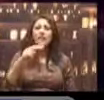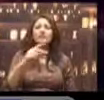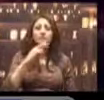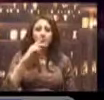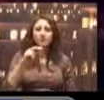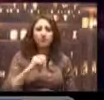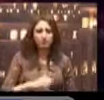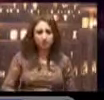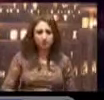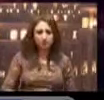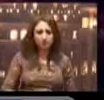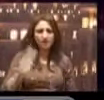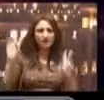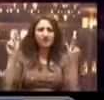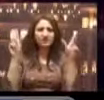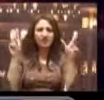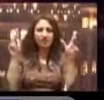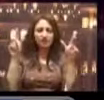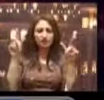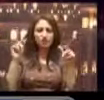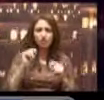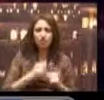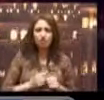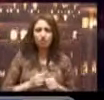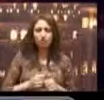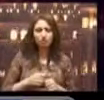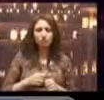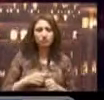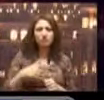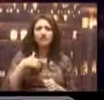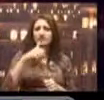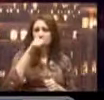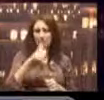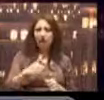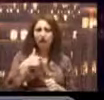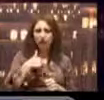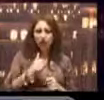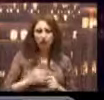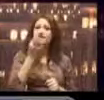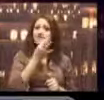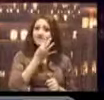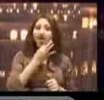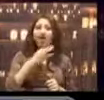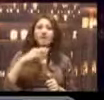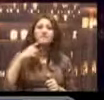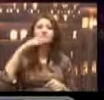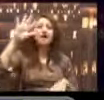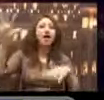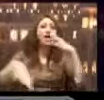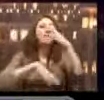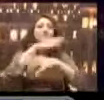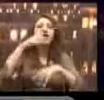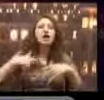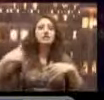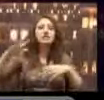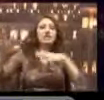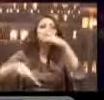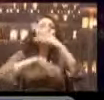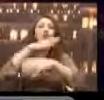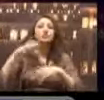قناه اللي هي القنوات المتخصصه كانت بتبث المهرجان على، فانا زعلان قوي وبيقولوا لي ايه بقى، وانا زعلان والداخليه،